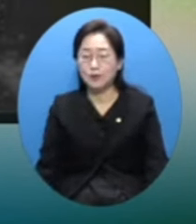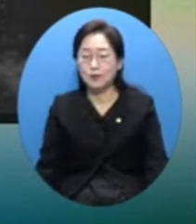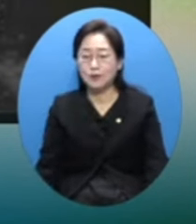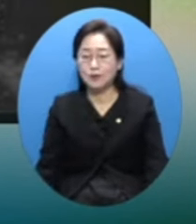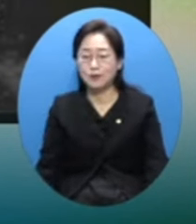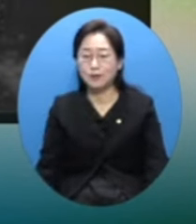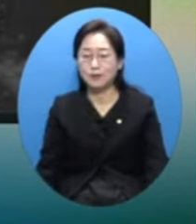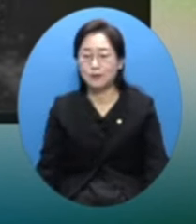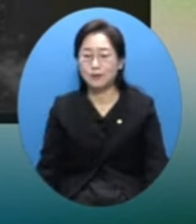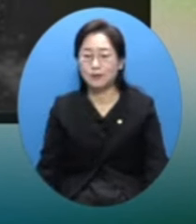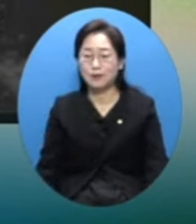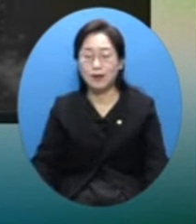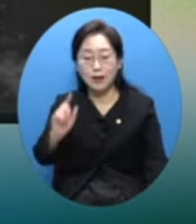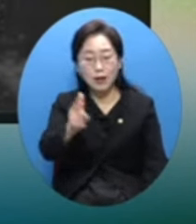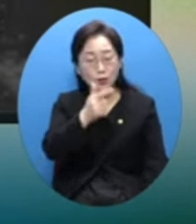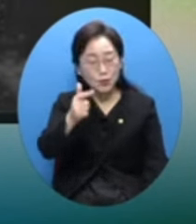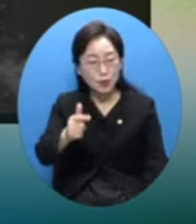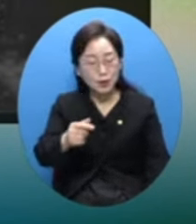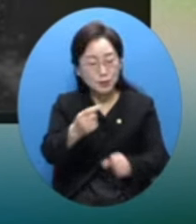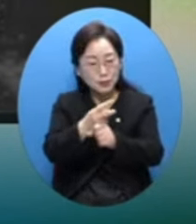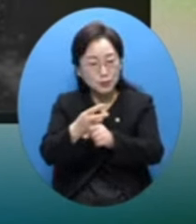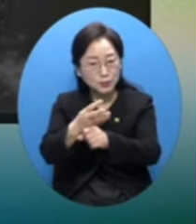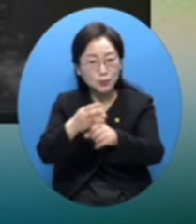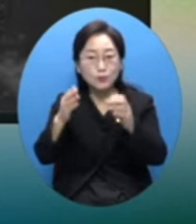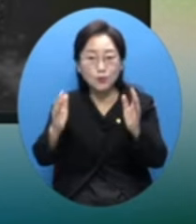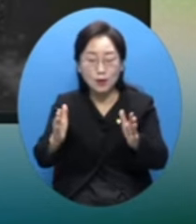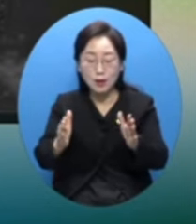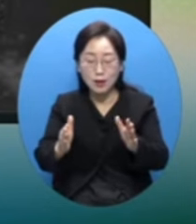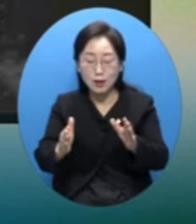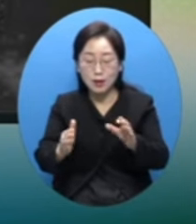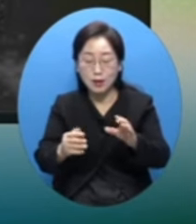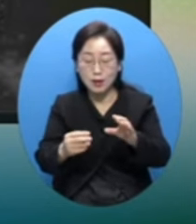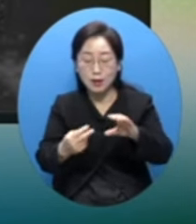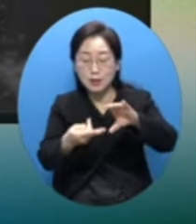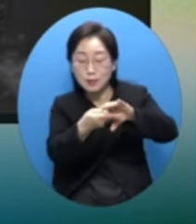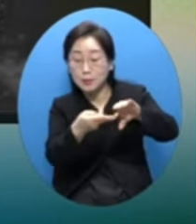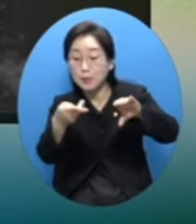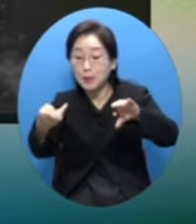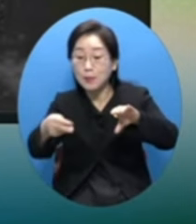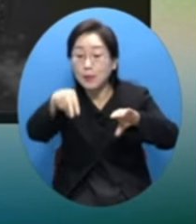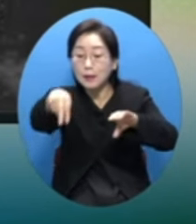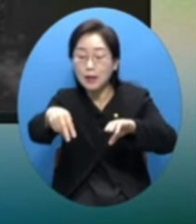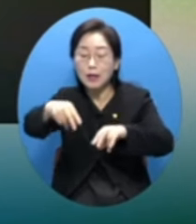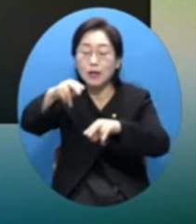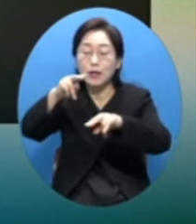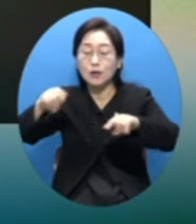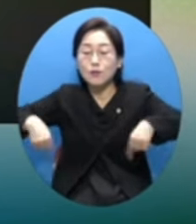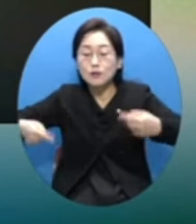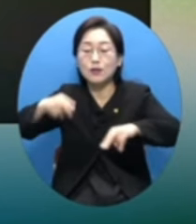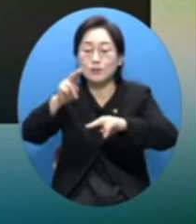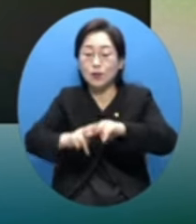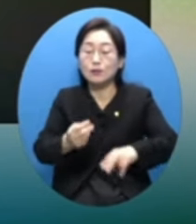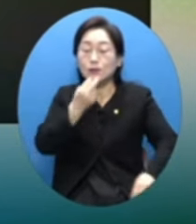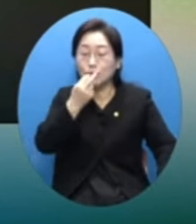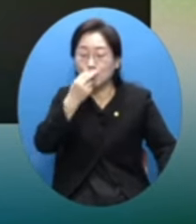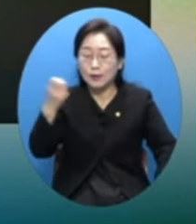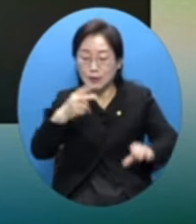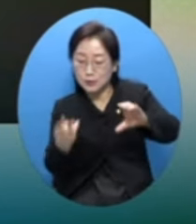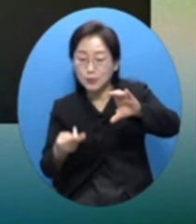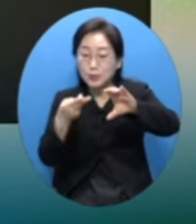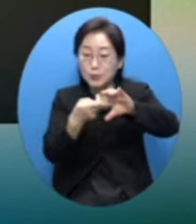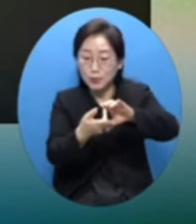또 하루에 몇 시간씩 산소통 밖에 나와서 휠에 앉아서 숨을 수도 있 다시 또 들어가서